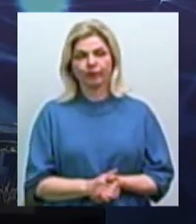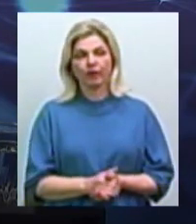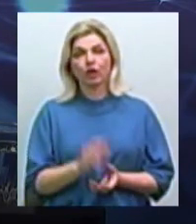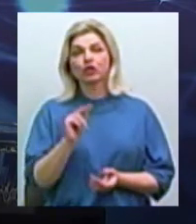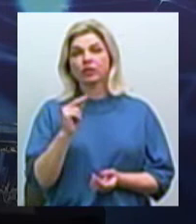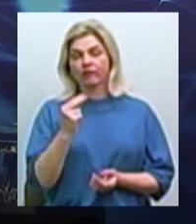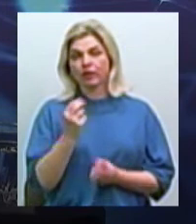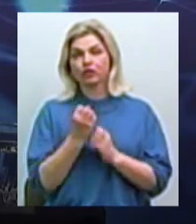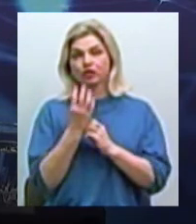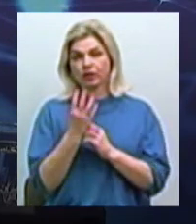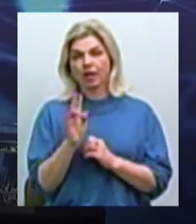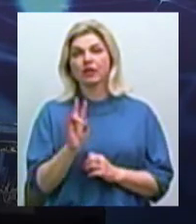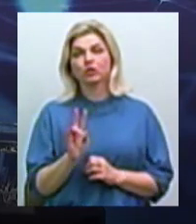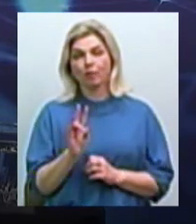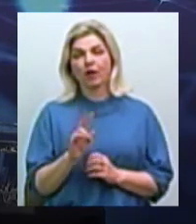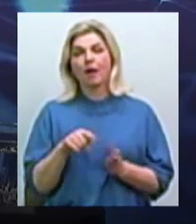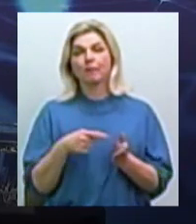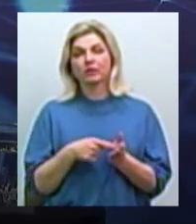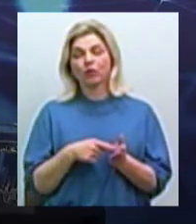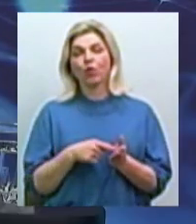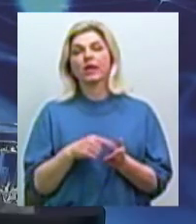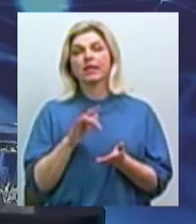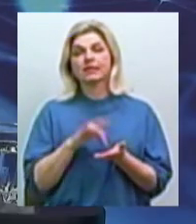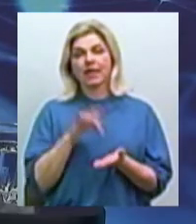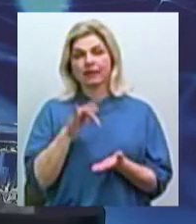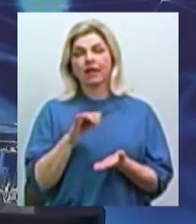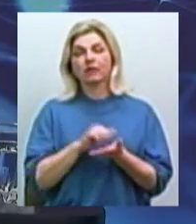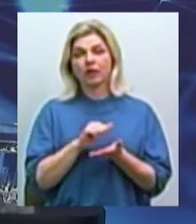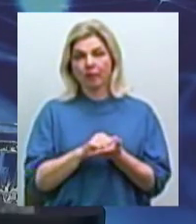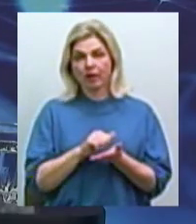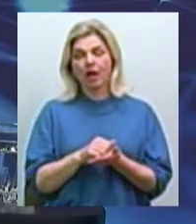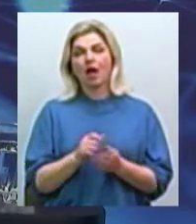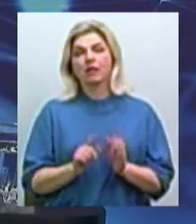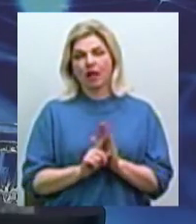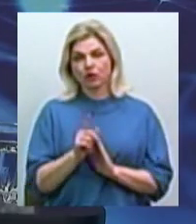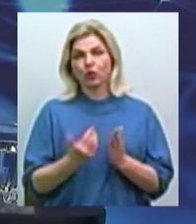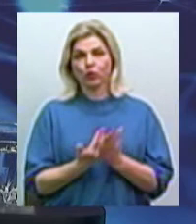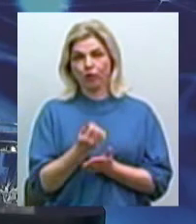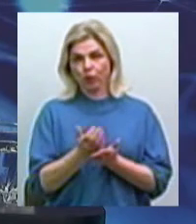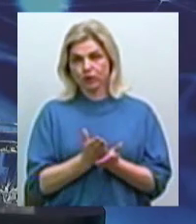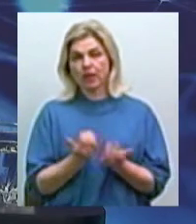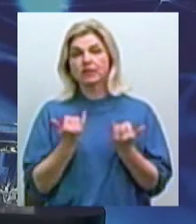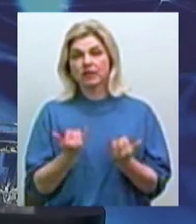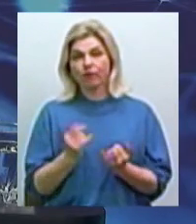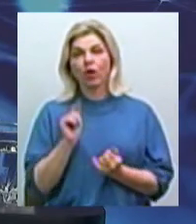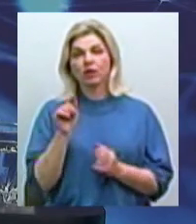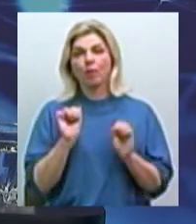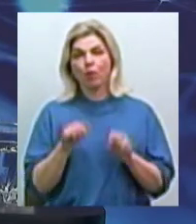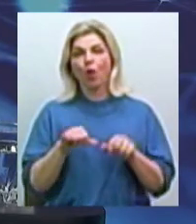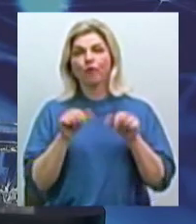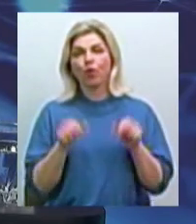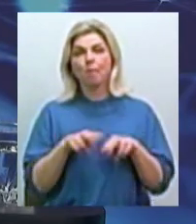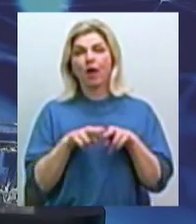четвер, 14 листопада, в міському ЦНАПі запустили нову послугу. Від сьогодні там можна оформити